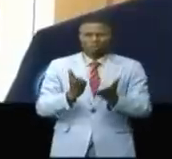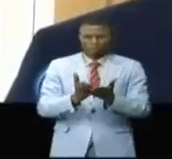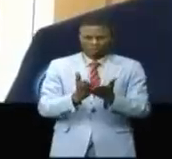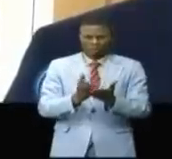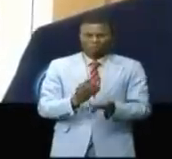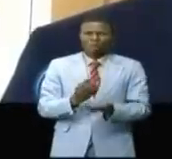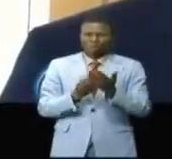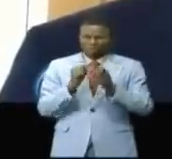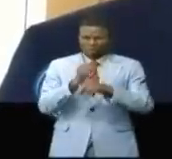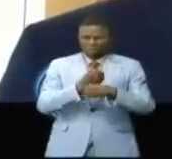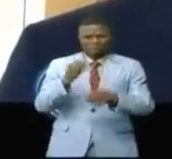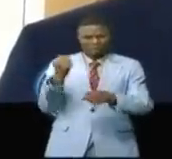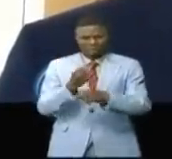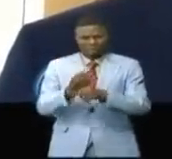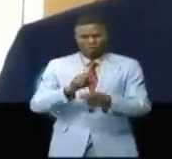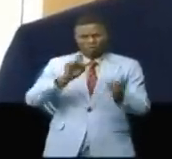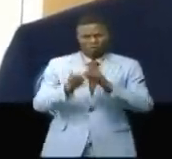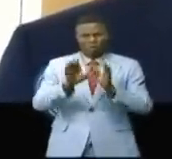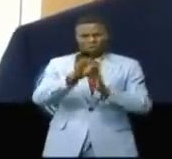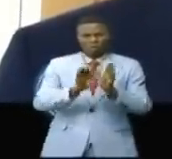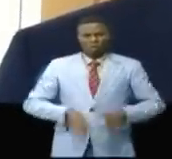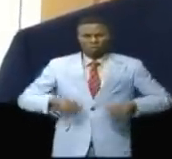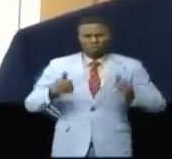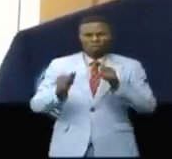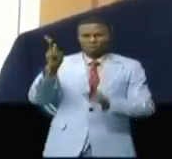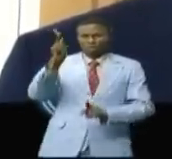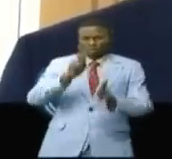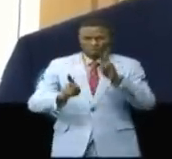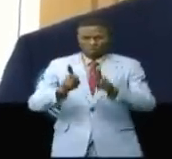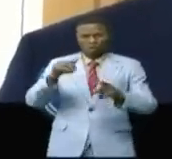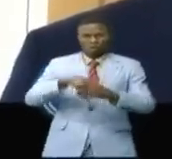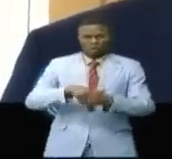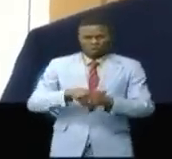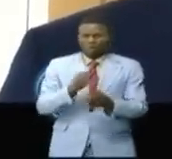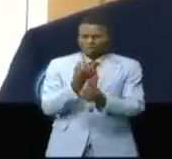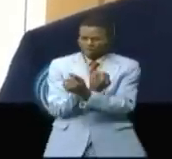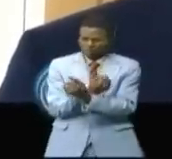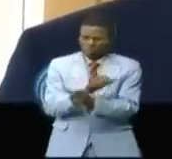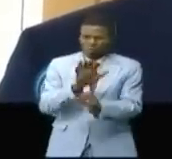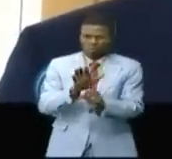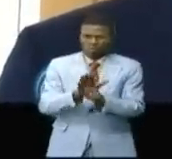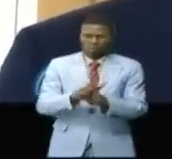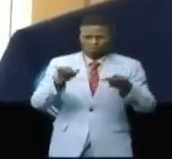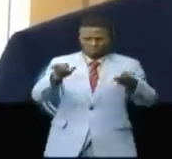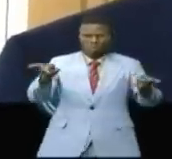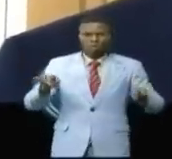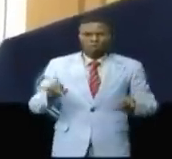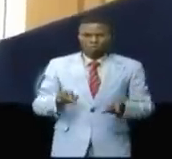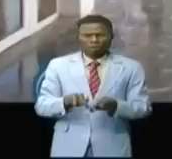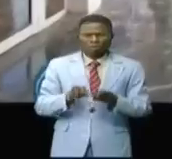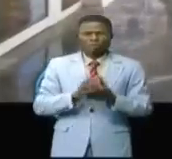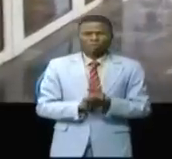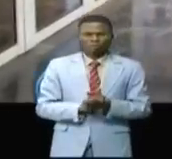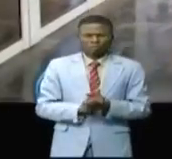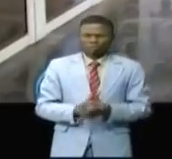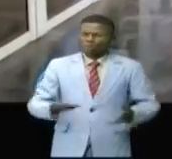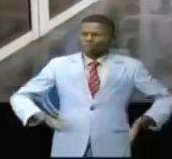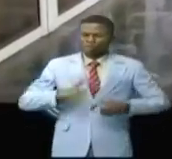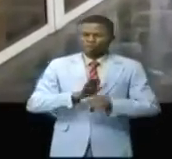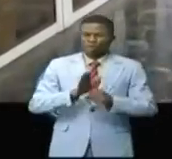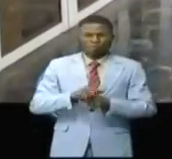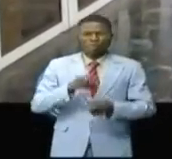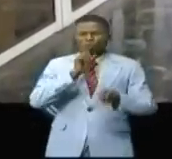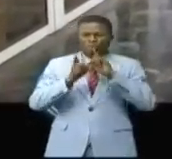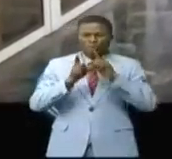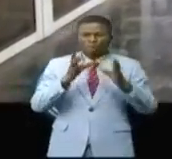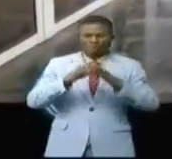des emplois et améliorer les conditions de vie des populations dans le strict respect de l'environnement est mû par ses échanges avec le garant de la nation